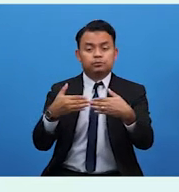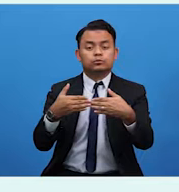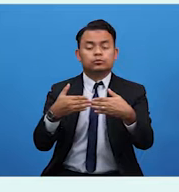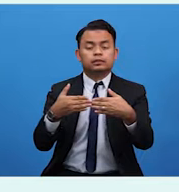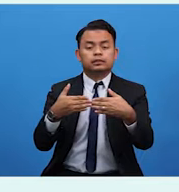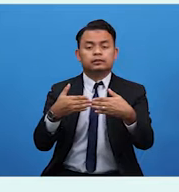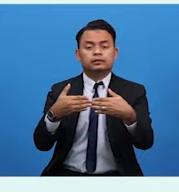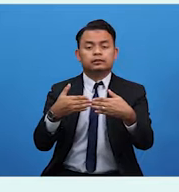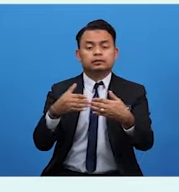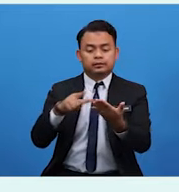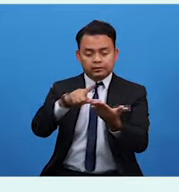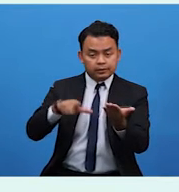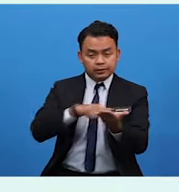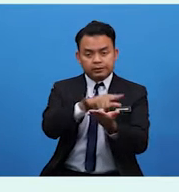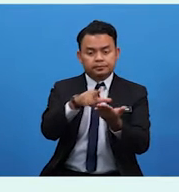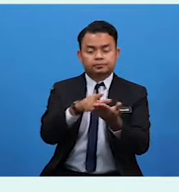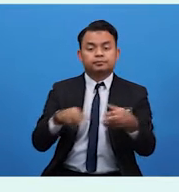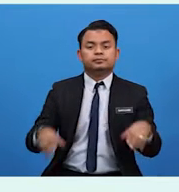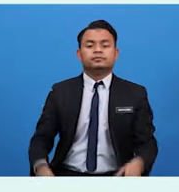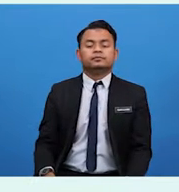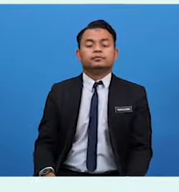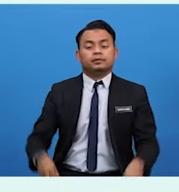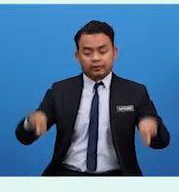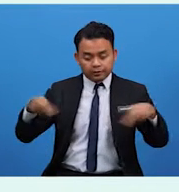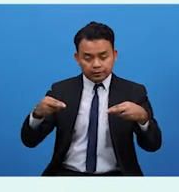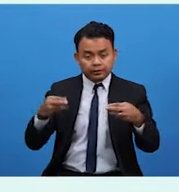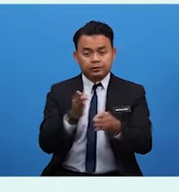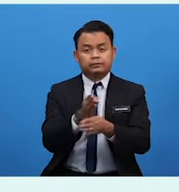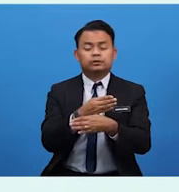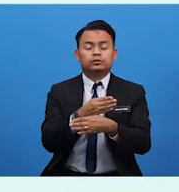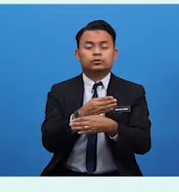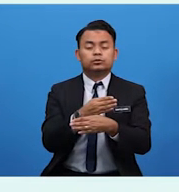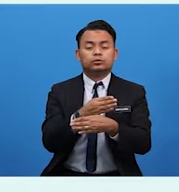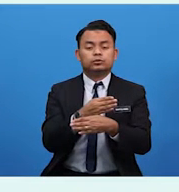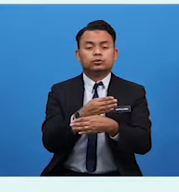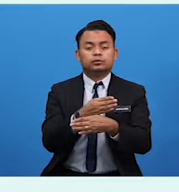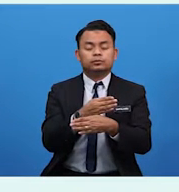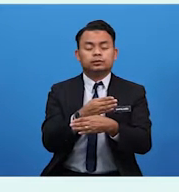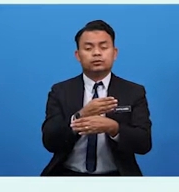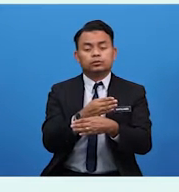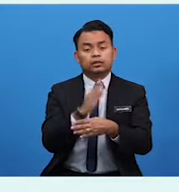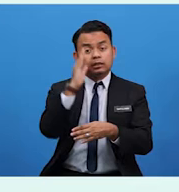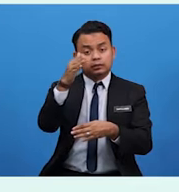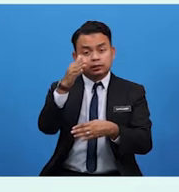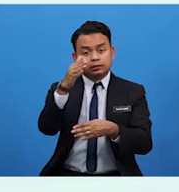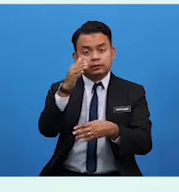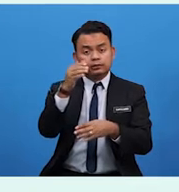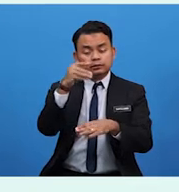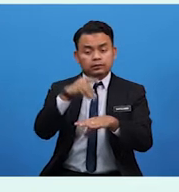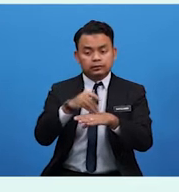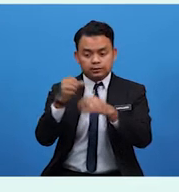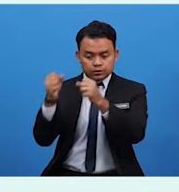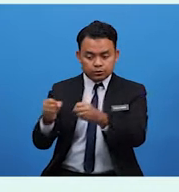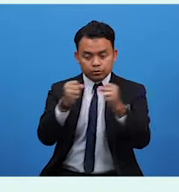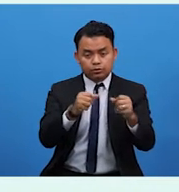Reka bentuk sambungan litar elektrik pada komponen atau peranti akan disusun mengikut fungsi yang